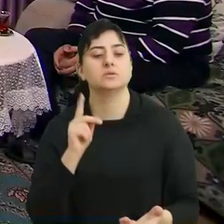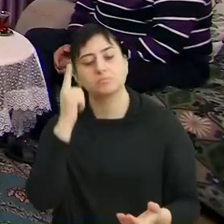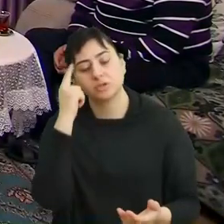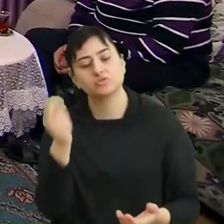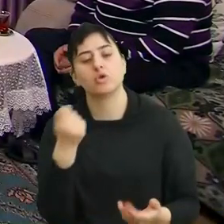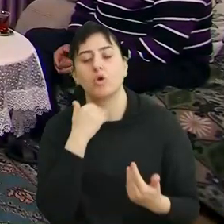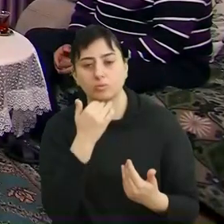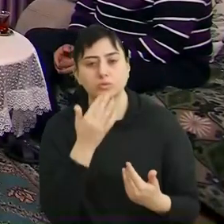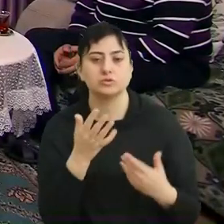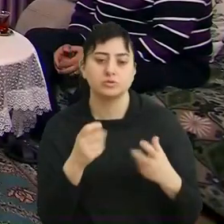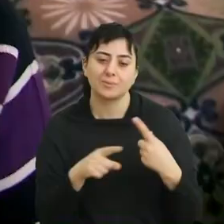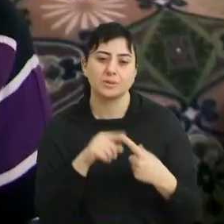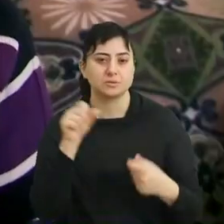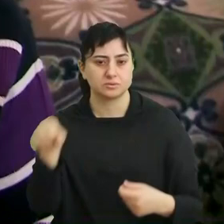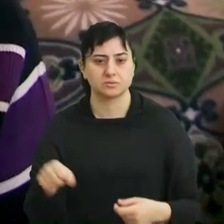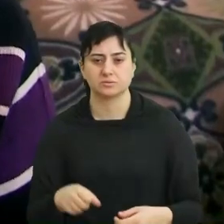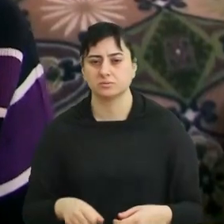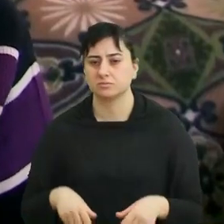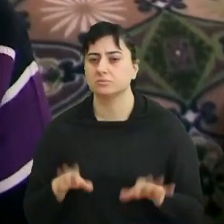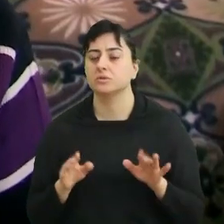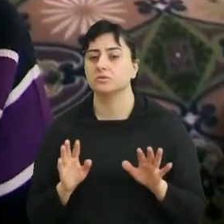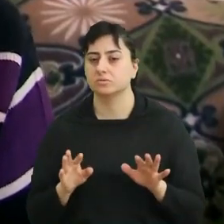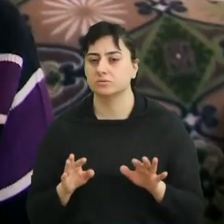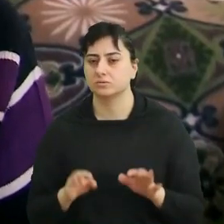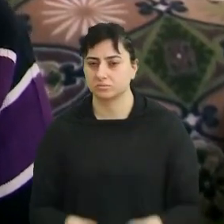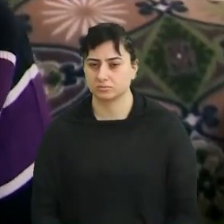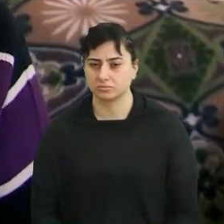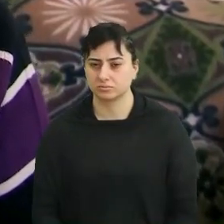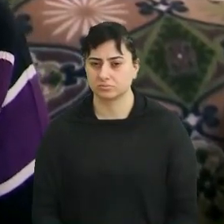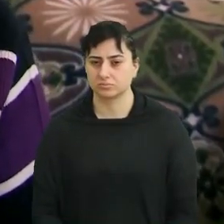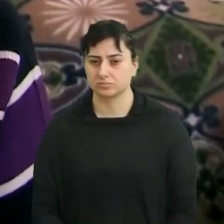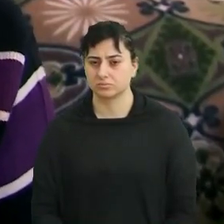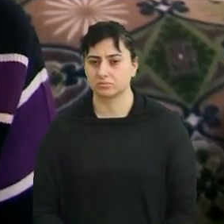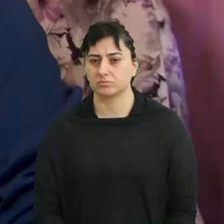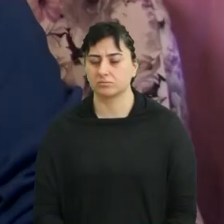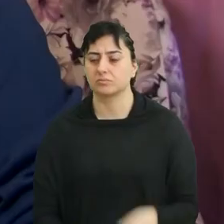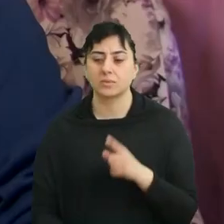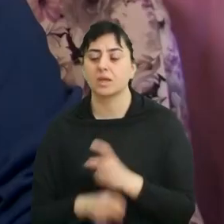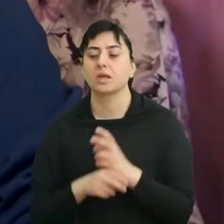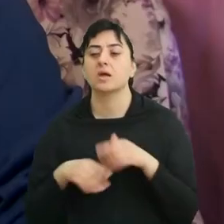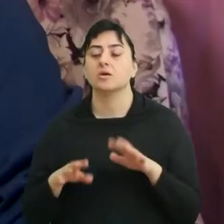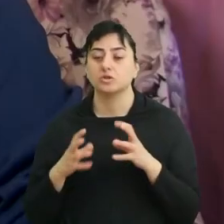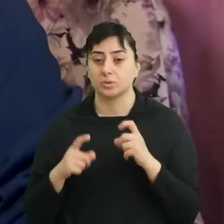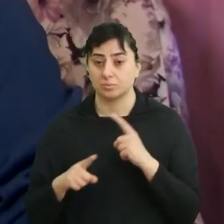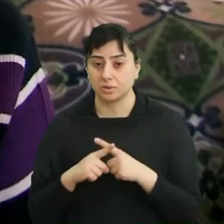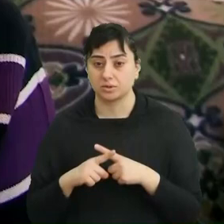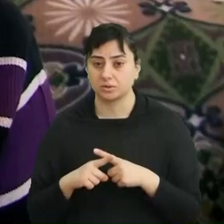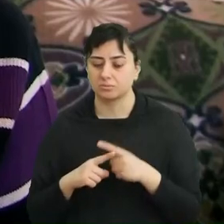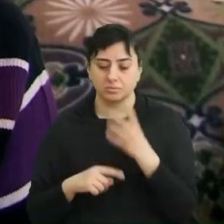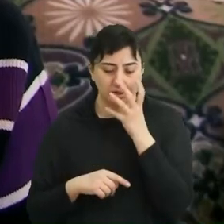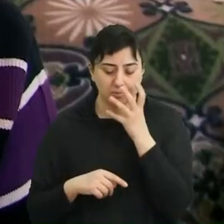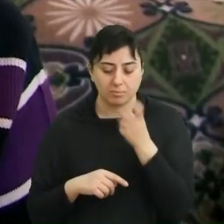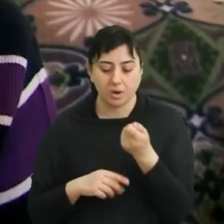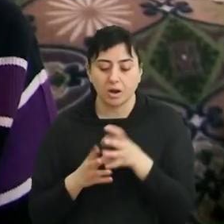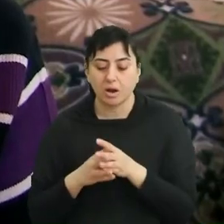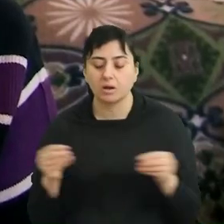abi. Sen de hafta sonu çekimlerine götür. Rex. Büyük Rex. Ben öyle büyük bir Rex'e girmem. Şimdi hafta sonuna kadar ya birkaç